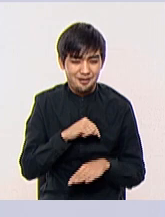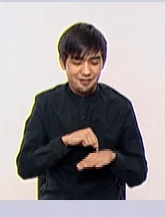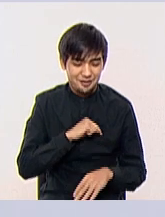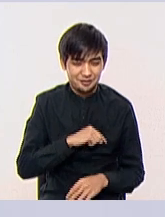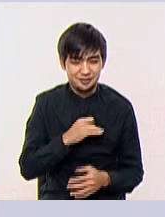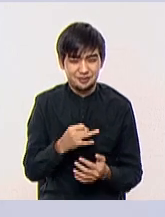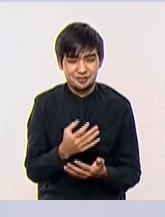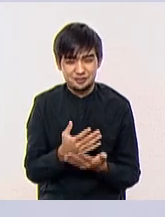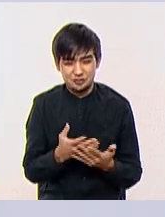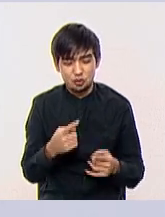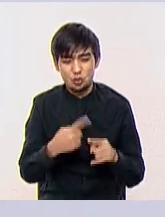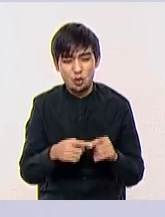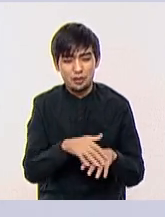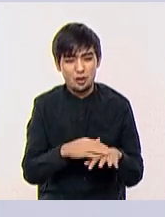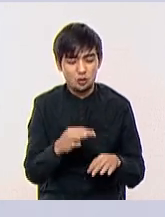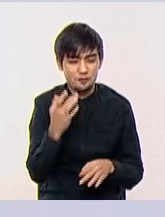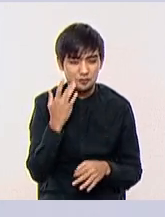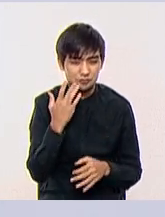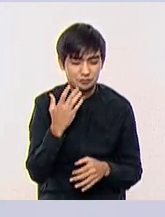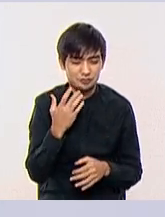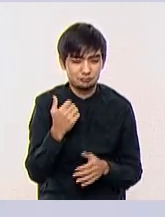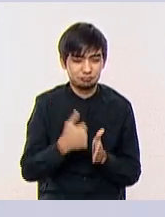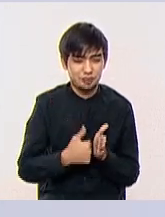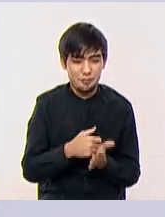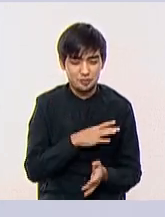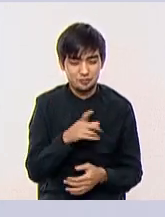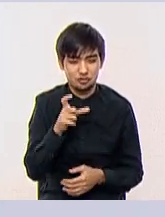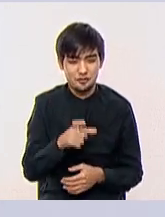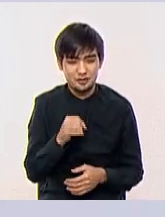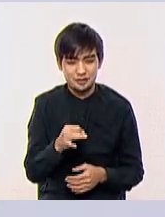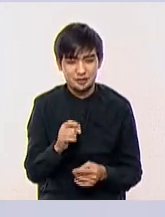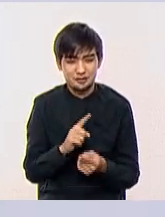өзге халықтардың мақтан етер тұлғаларымен терезесі тең.